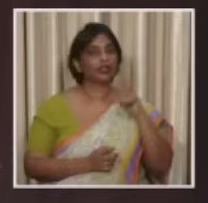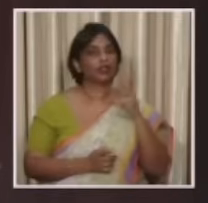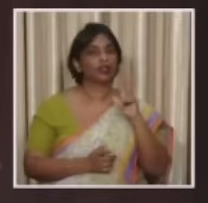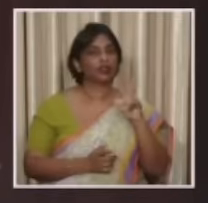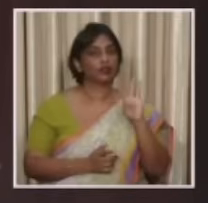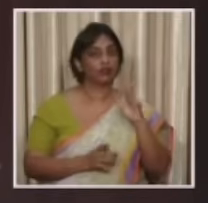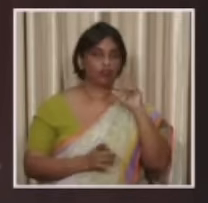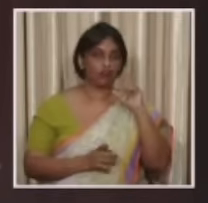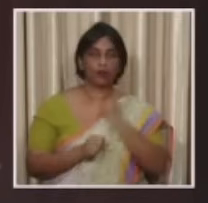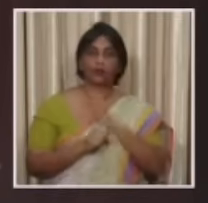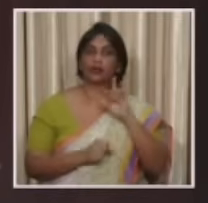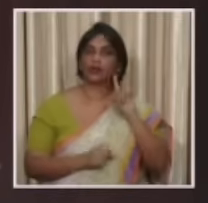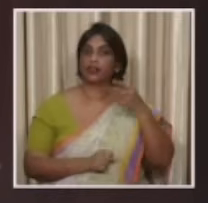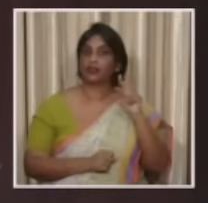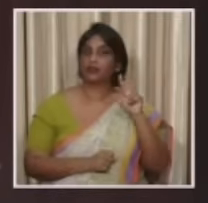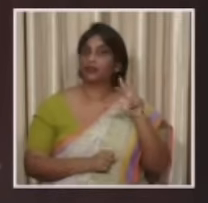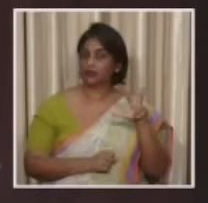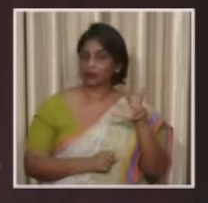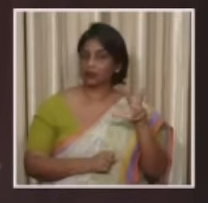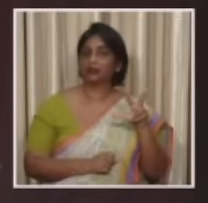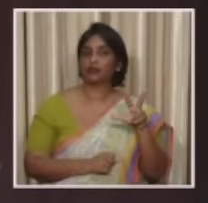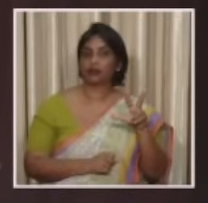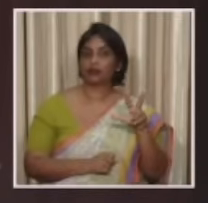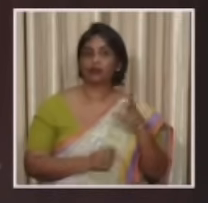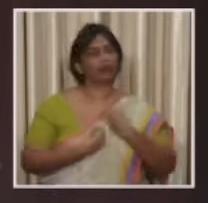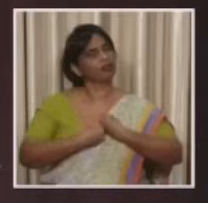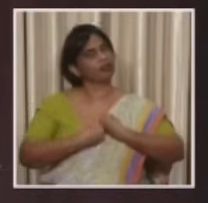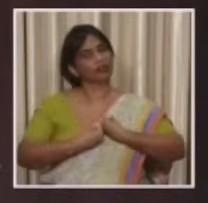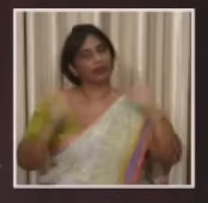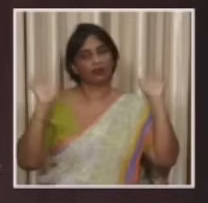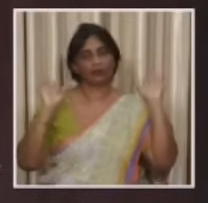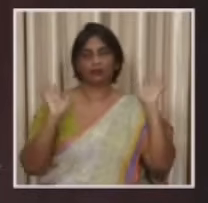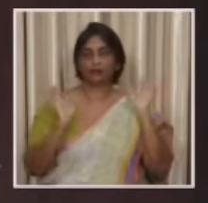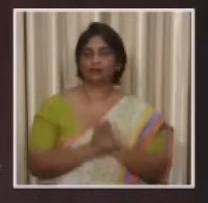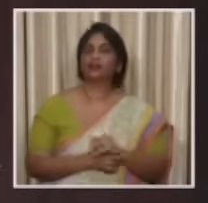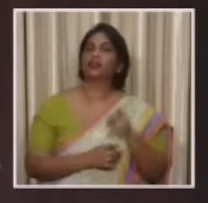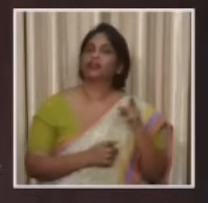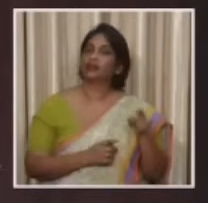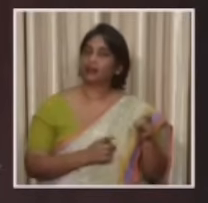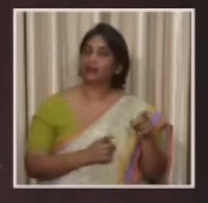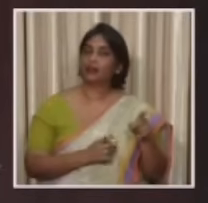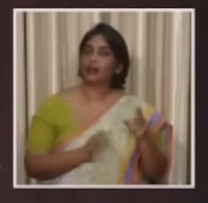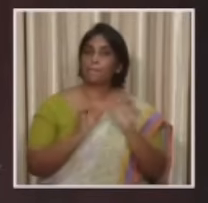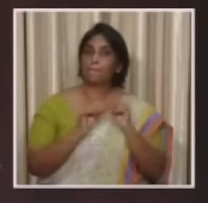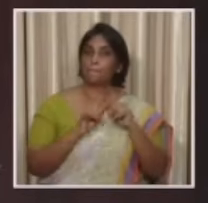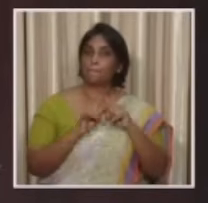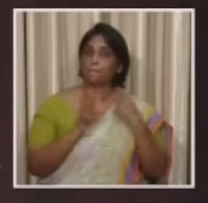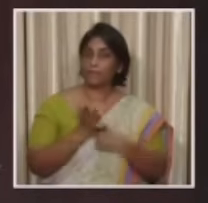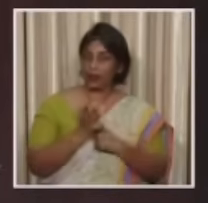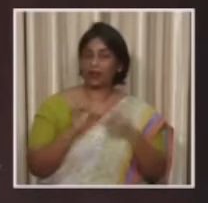284ක් කොළඹට, ගම්පහට 128ක්. මේක හෝල්සේල් දීලා තියෙන. ඊළඟට දීලා තියෙනවා බිය බලපත්‍ර දීලා